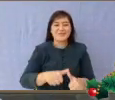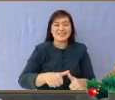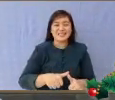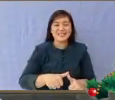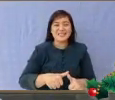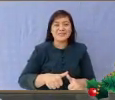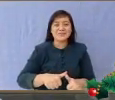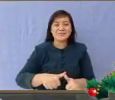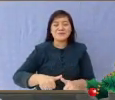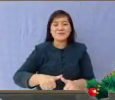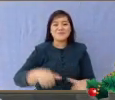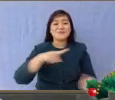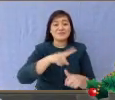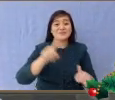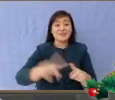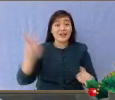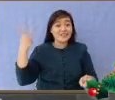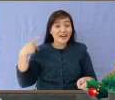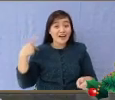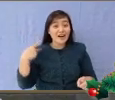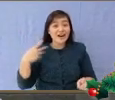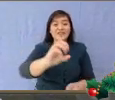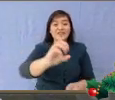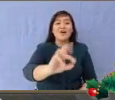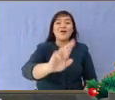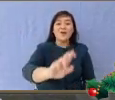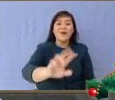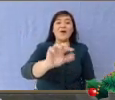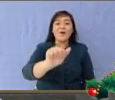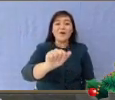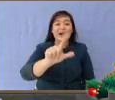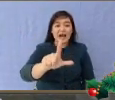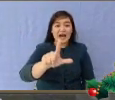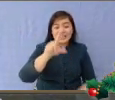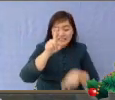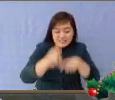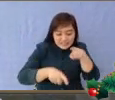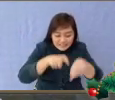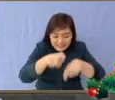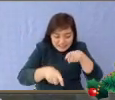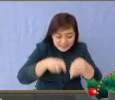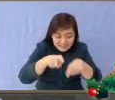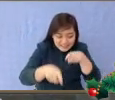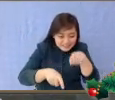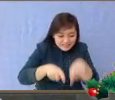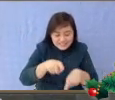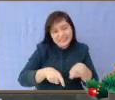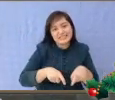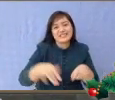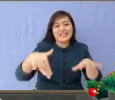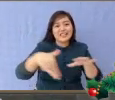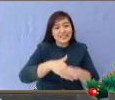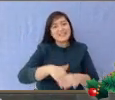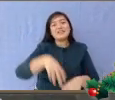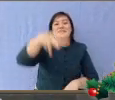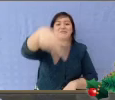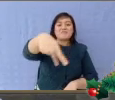sa PSS, marami hong magagaling na estudyante. Pero kapag dating po ng oral exam,